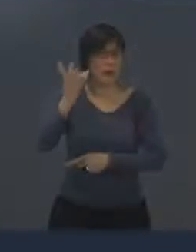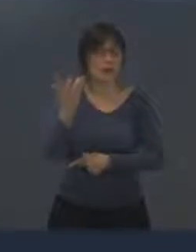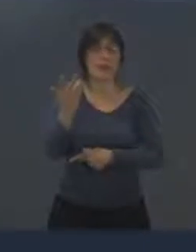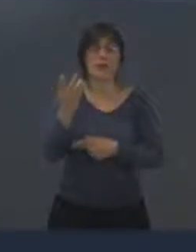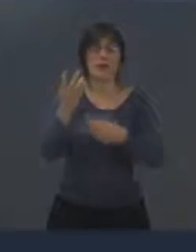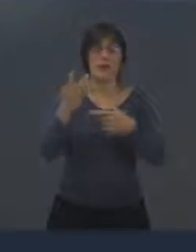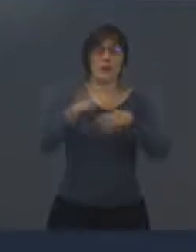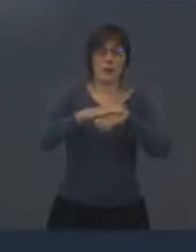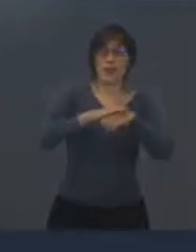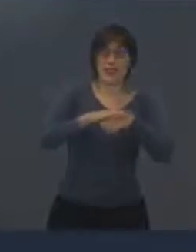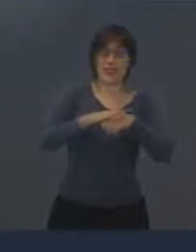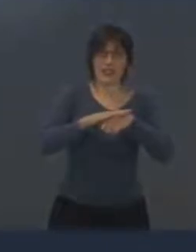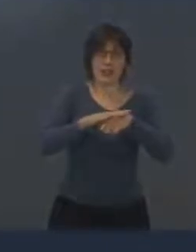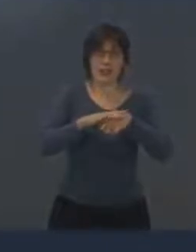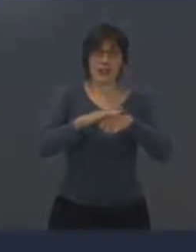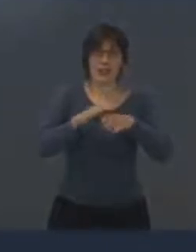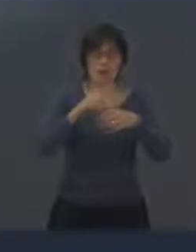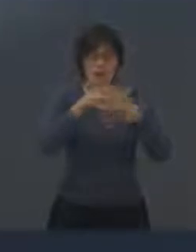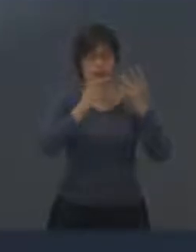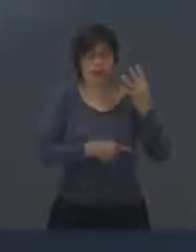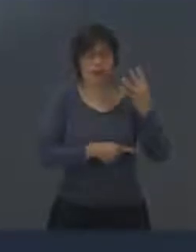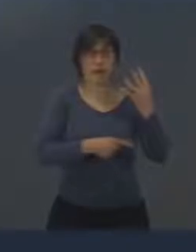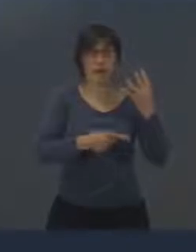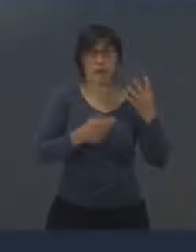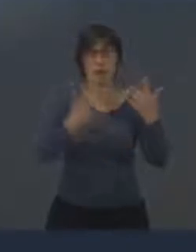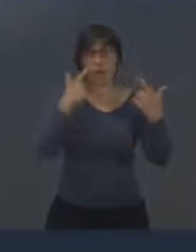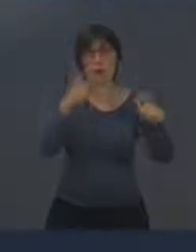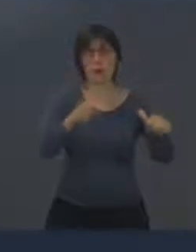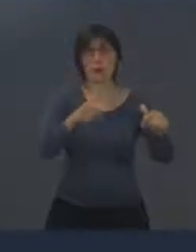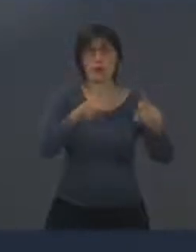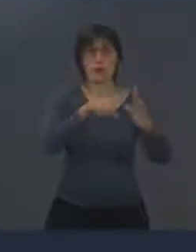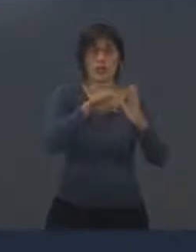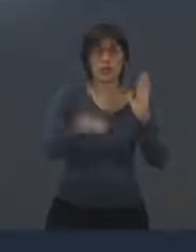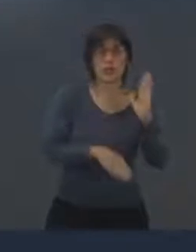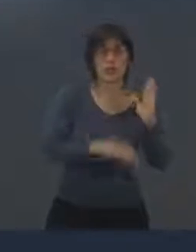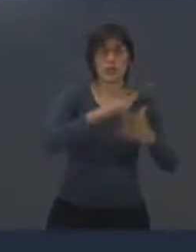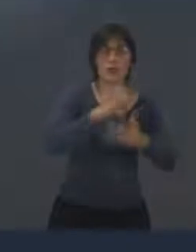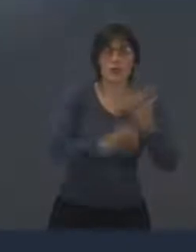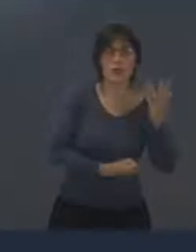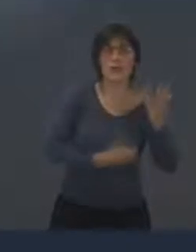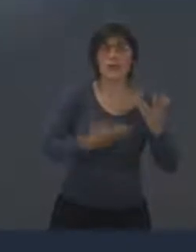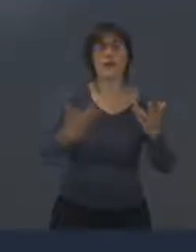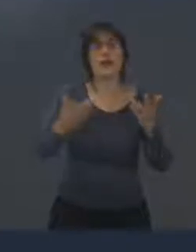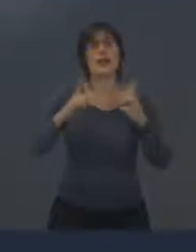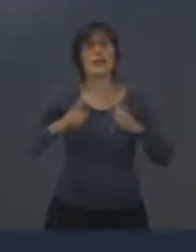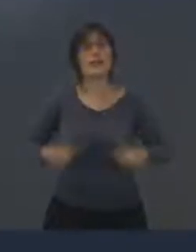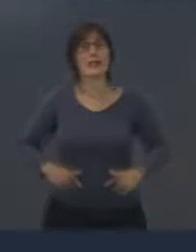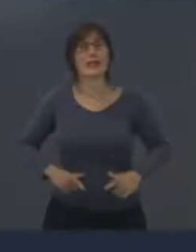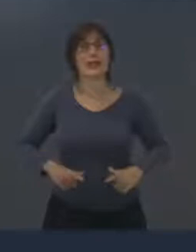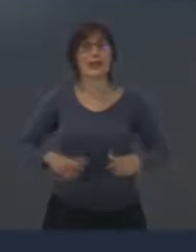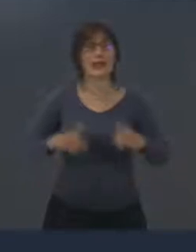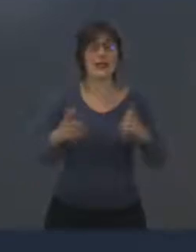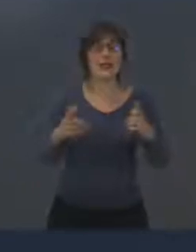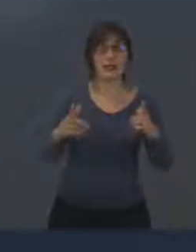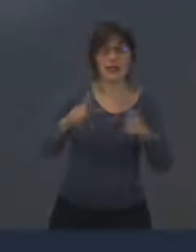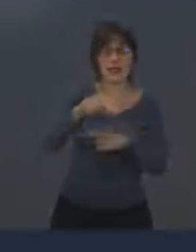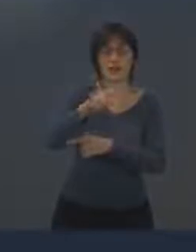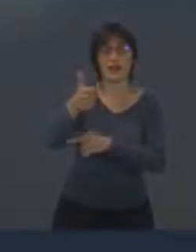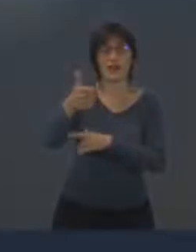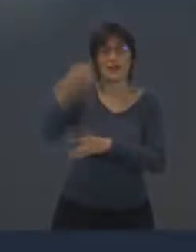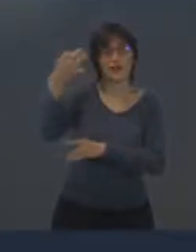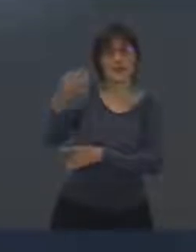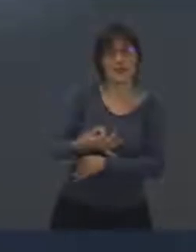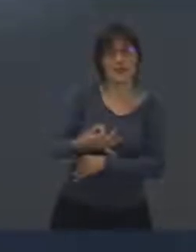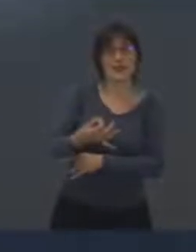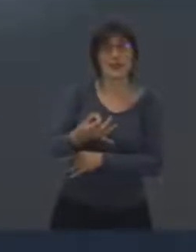majeures, c'est la baisse. Les lycées, moins 3% alors même qu'on nous parle de plan Marshall. L'aménagement du territoire, moins 21% de réalisé,